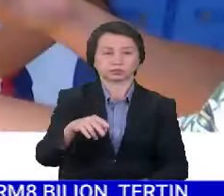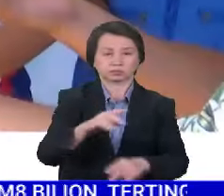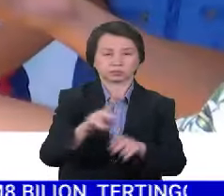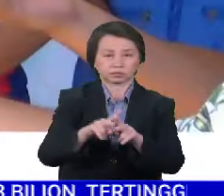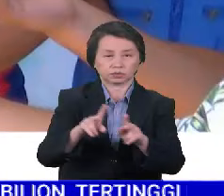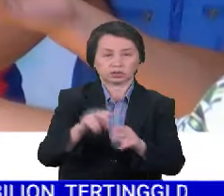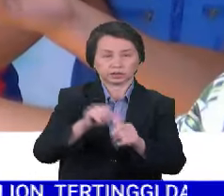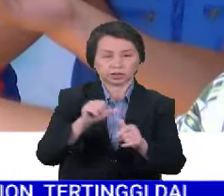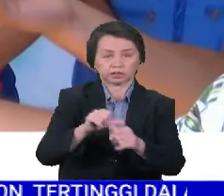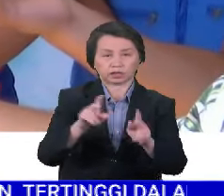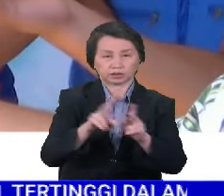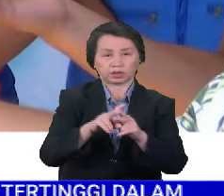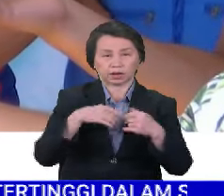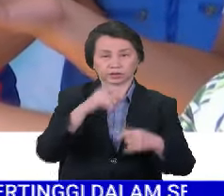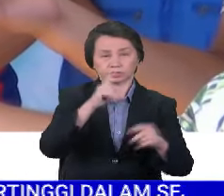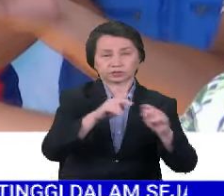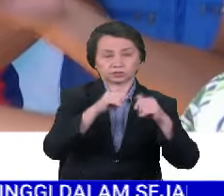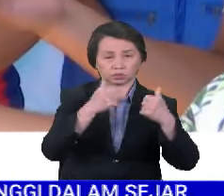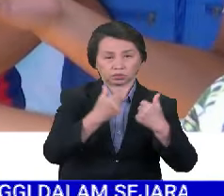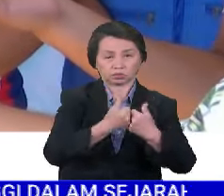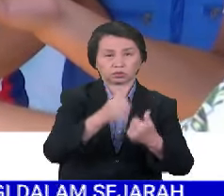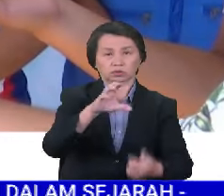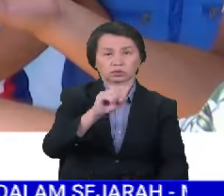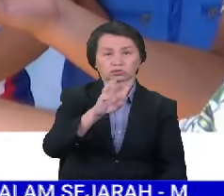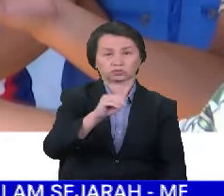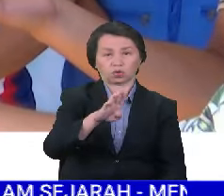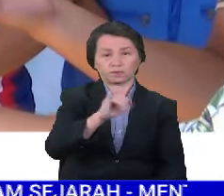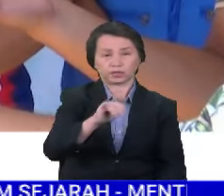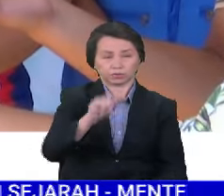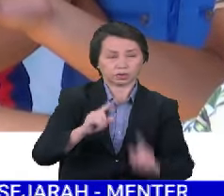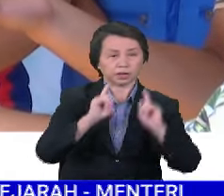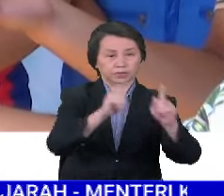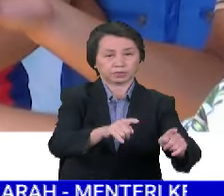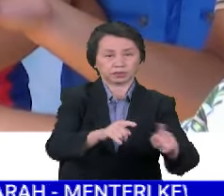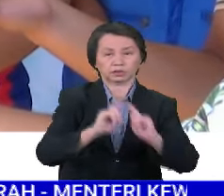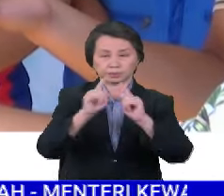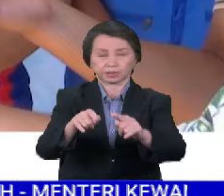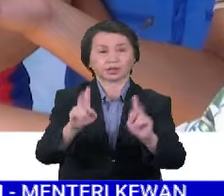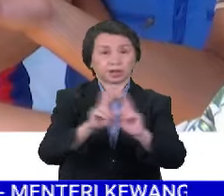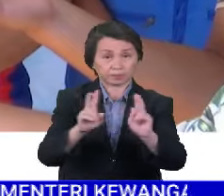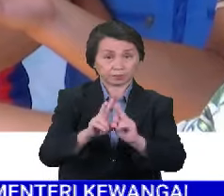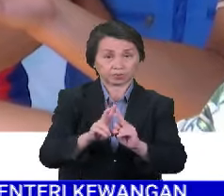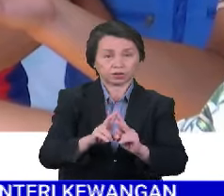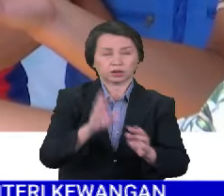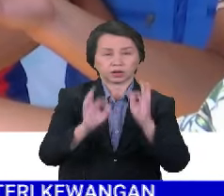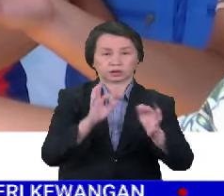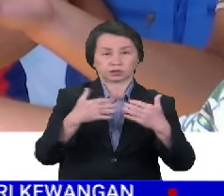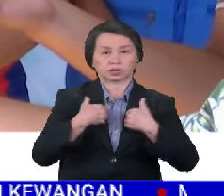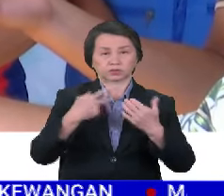menjadi setiap kampung ada satu kesatuan Combi yang mana exonindo perkirakan kalau kita segini kita mengadakan